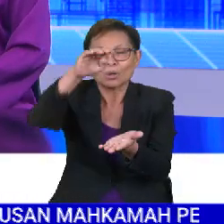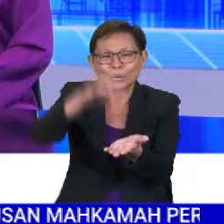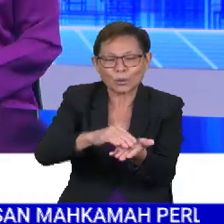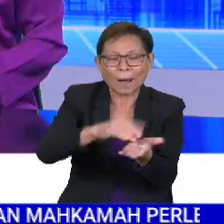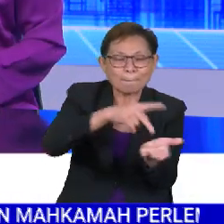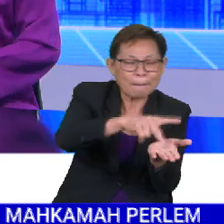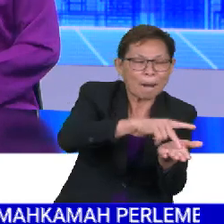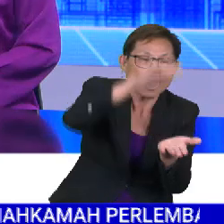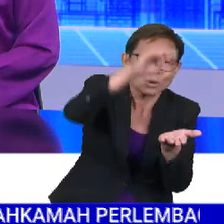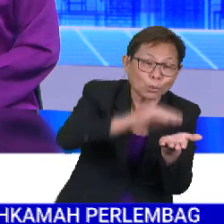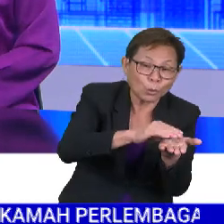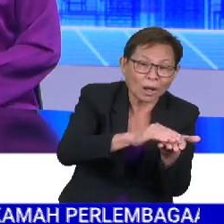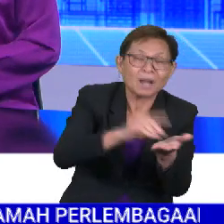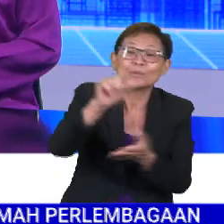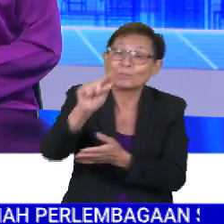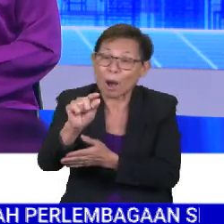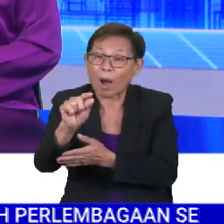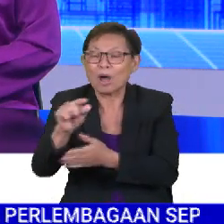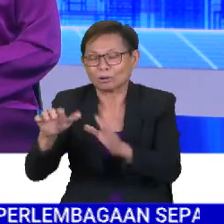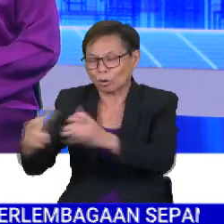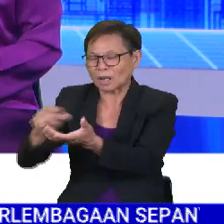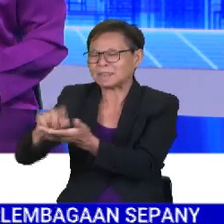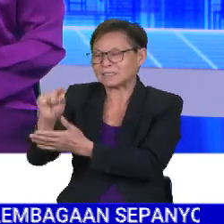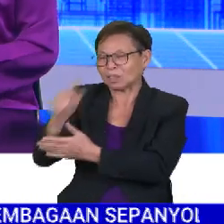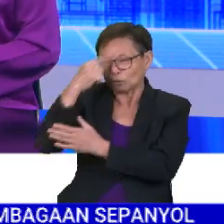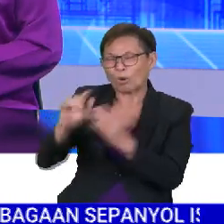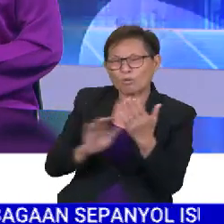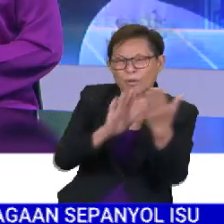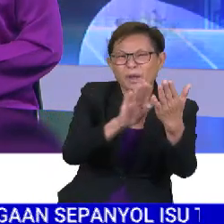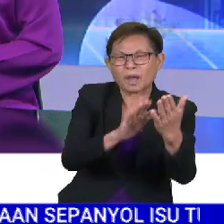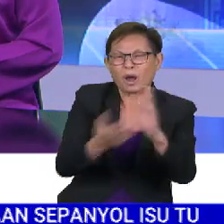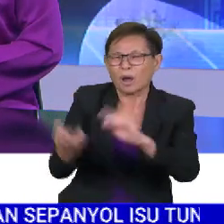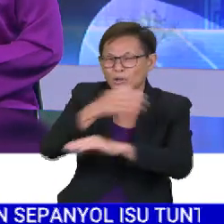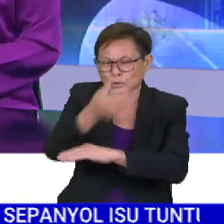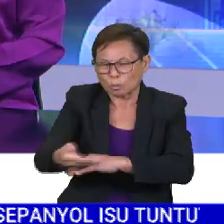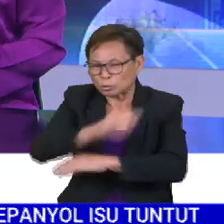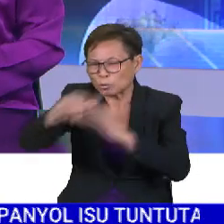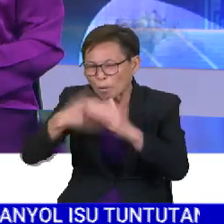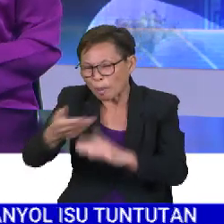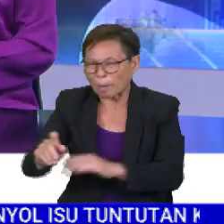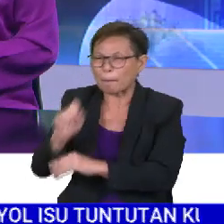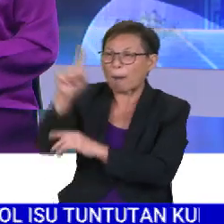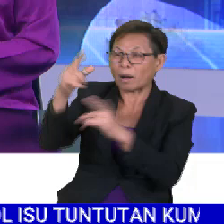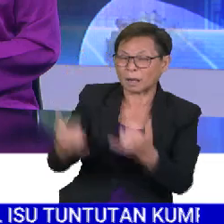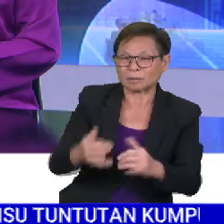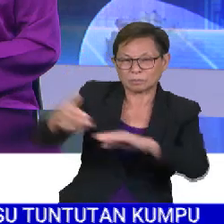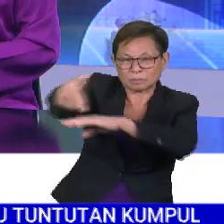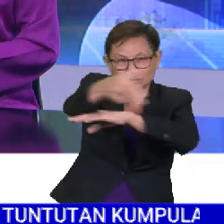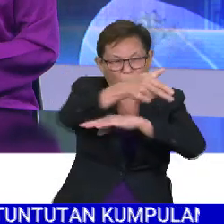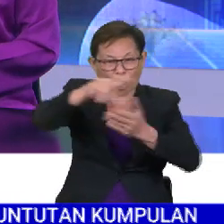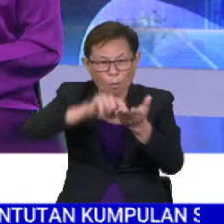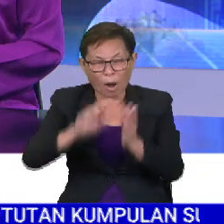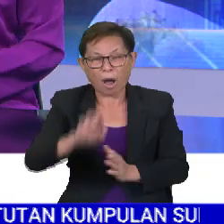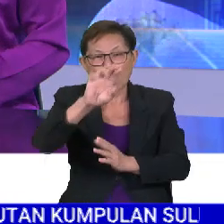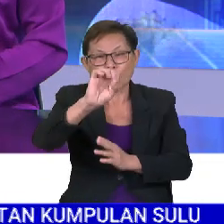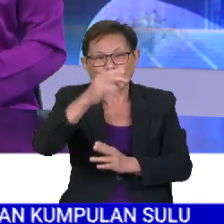perbelanjaan harian golongan berpendapatan rendah dalam mendepani peningkatan kos sara hidup ketika ini. Kita ikuti tinjauan rakan wartawan